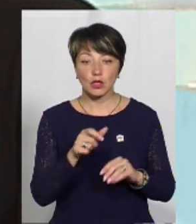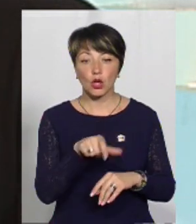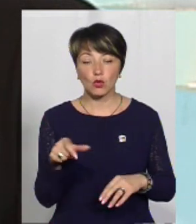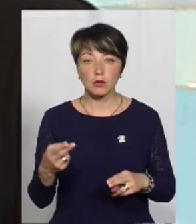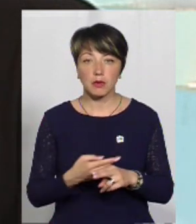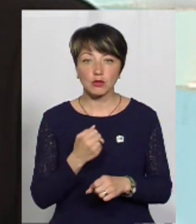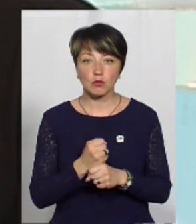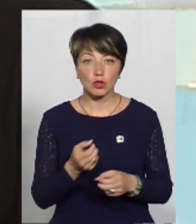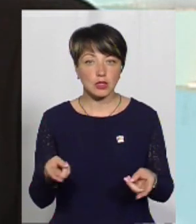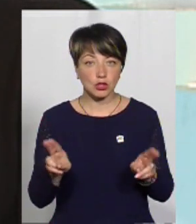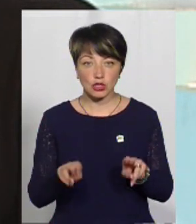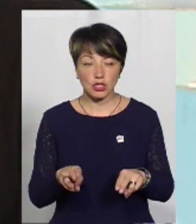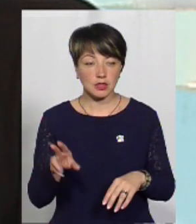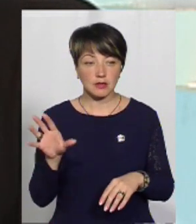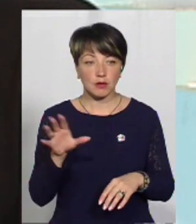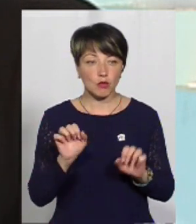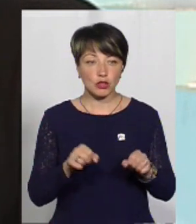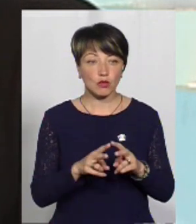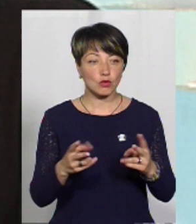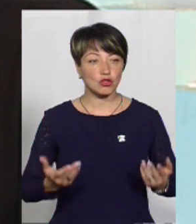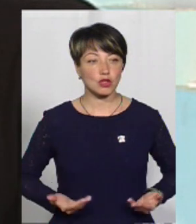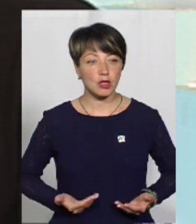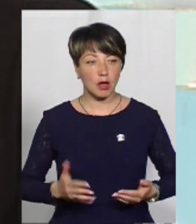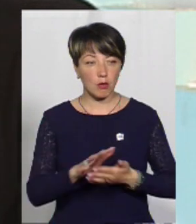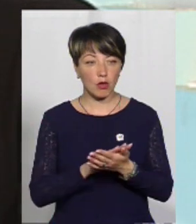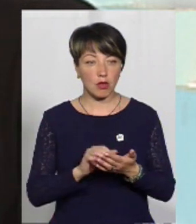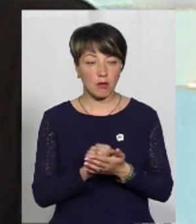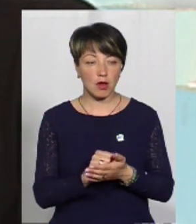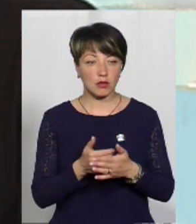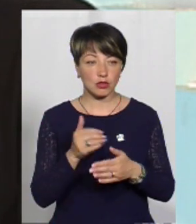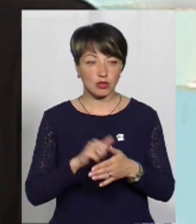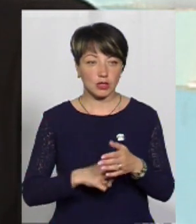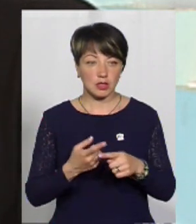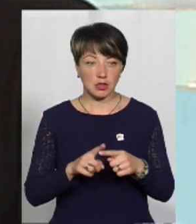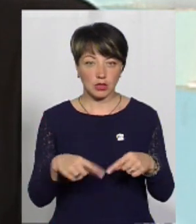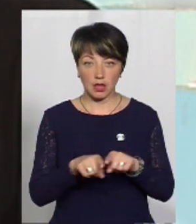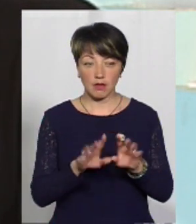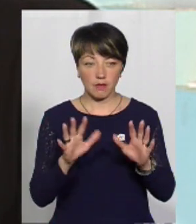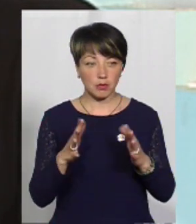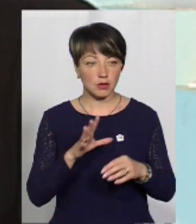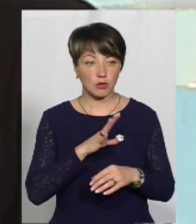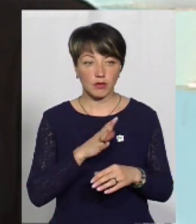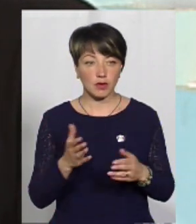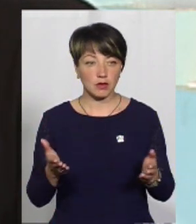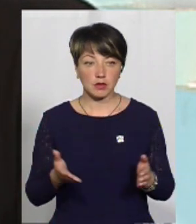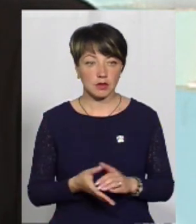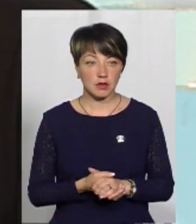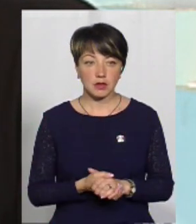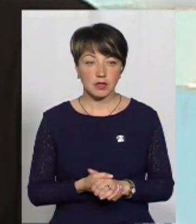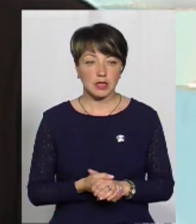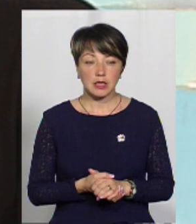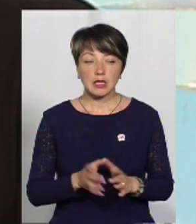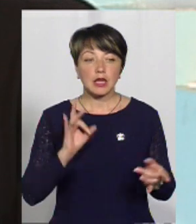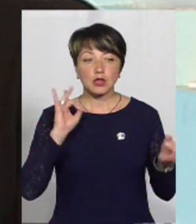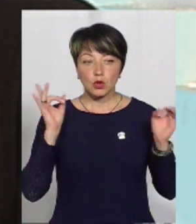без роботи залишилися, це, всіх, можливо, в когось і життя поламалося із-за цього. А тут такі от випадки бувають. Тут,